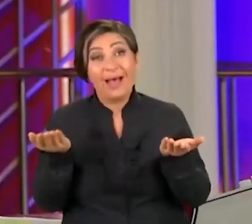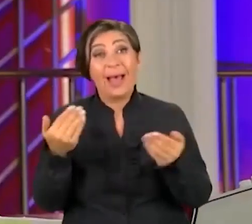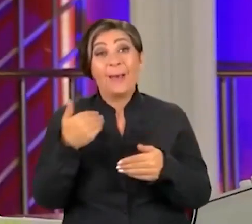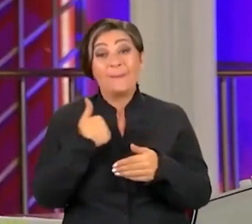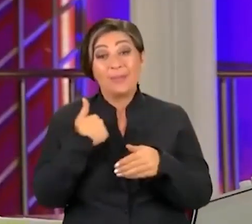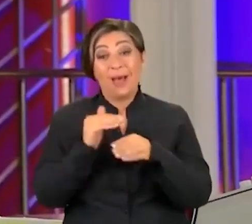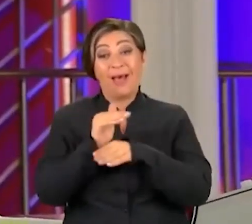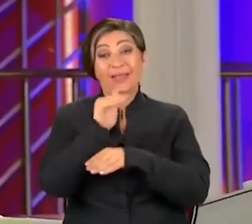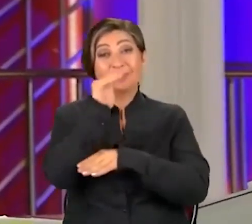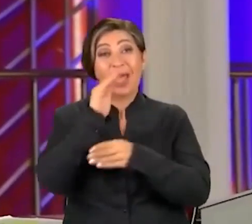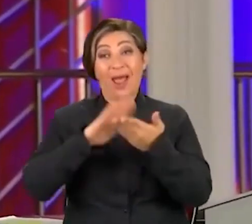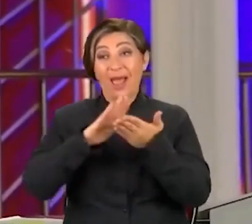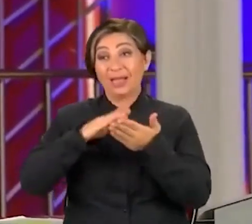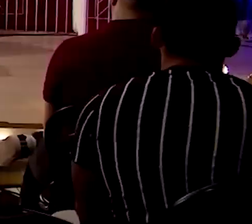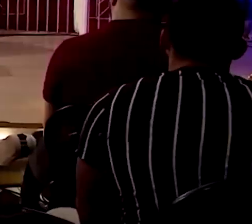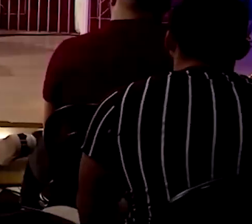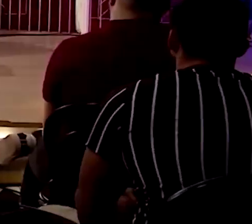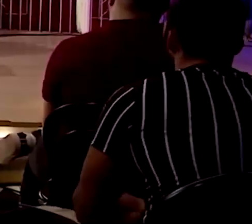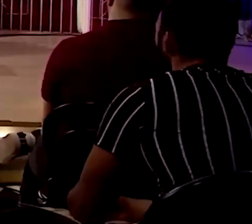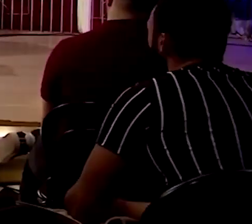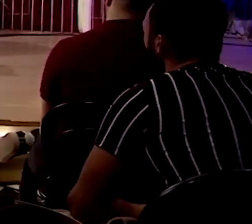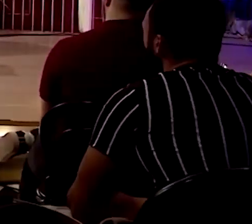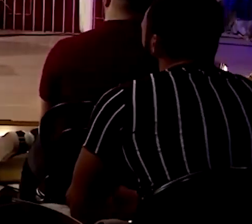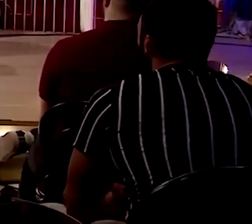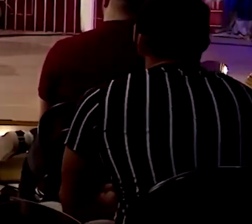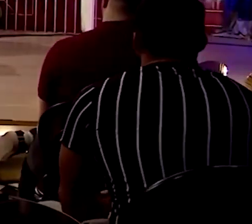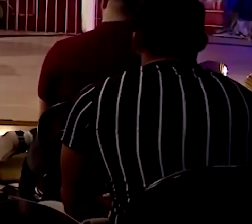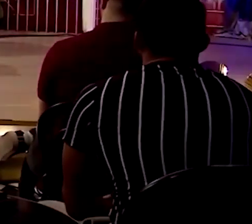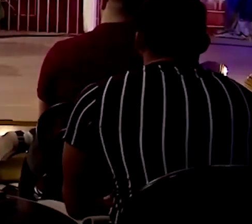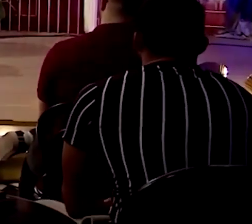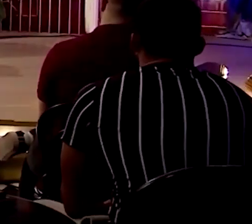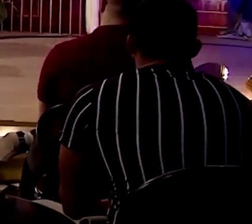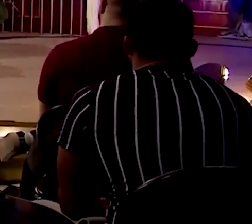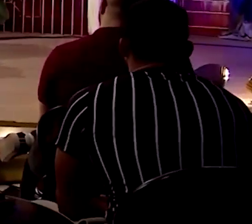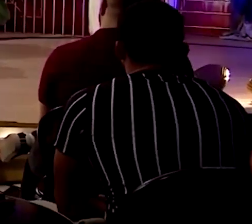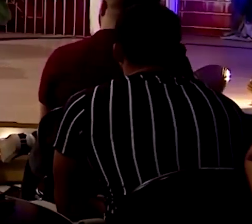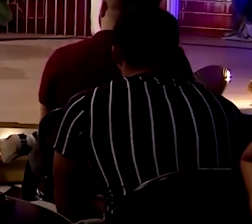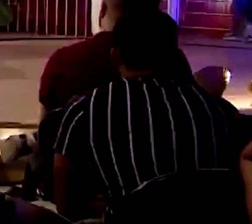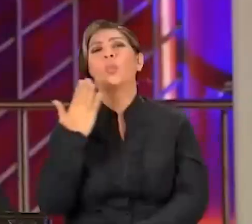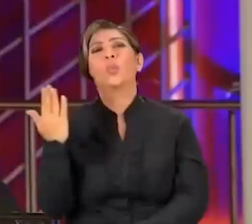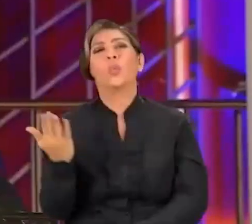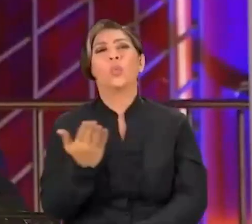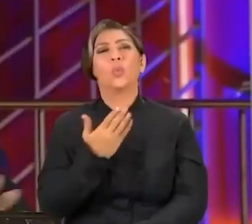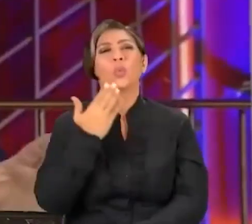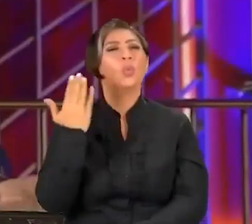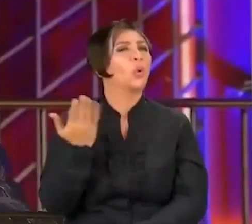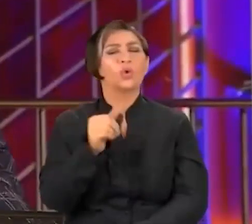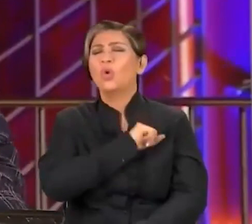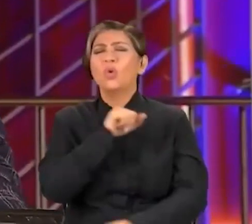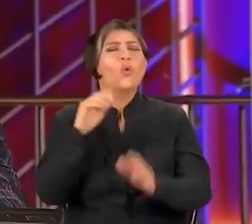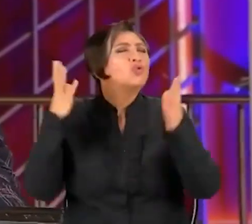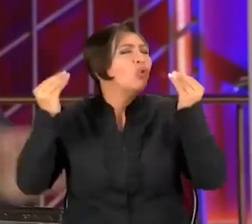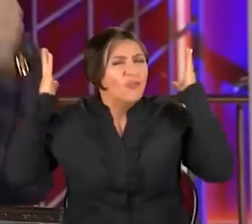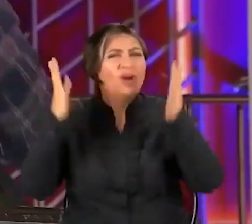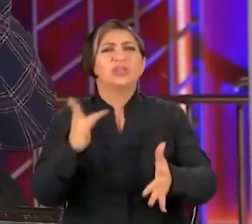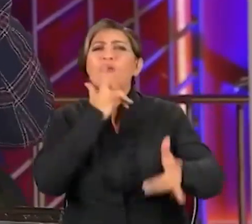Benim hayatımda mesela arkadaşlarım hep şaşırırlar. Sen yani, normal hayatta eder misin böyle küfür abi? Korkunç küfürlü konuşuyorum. Korkunç